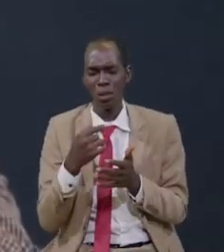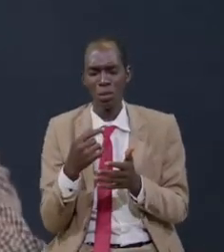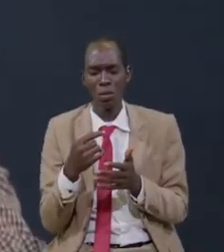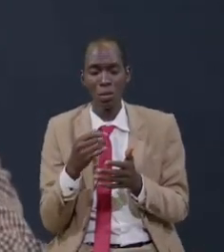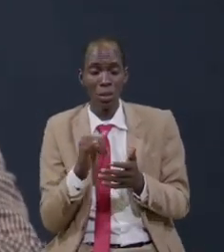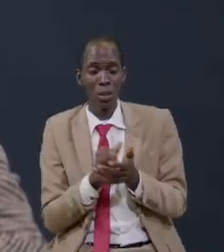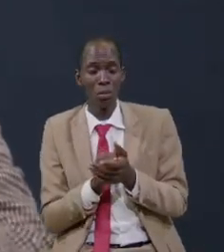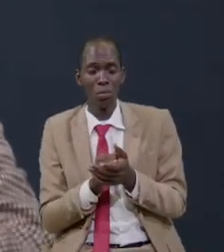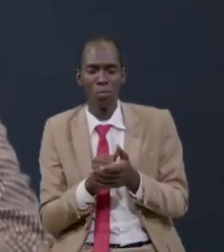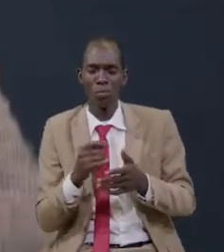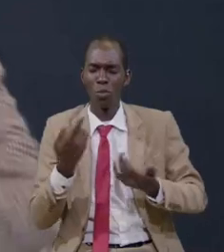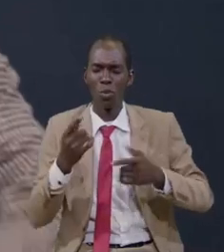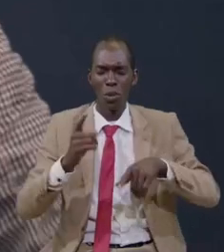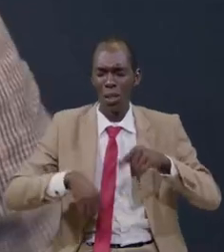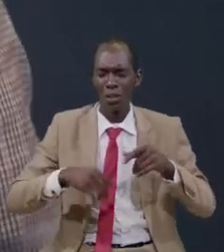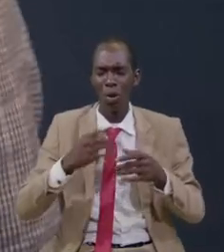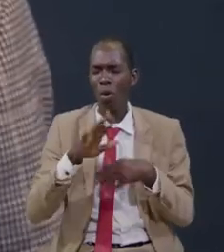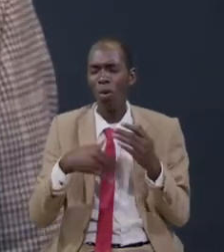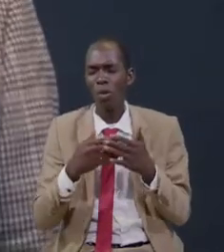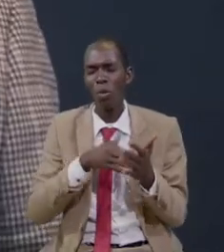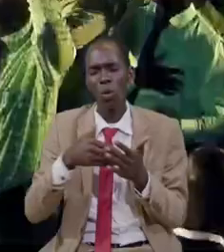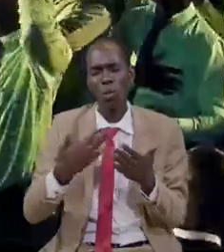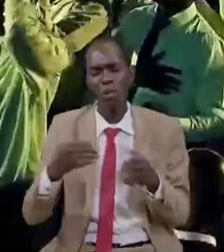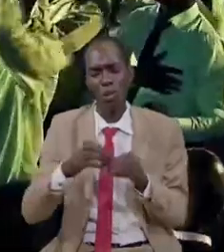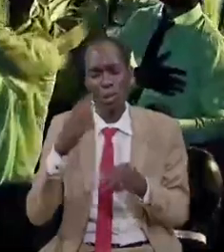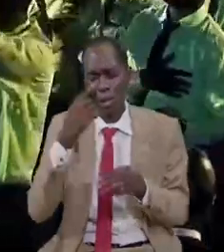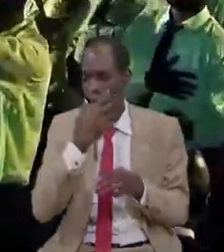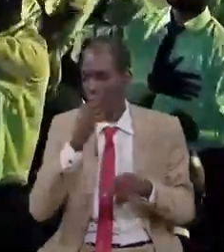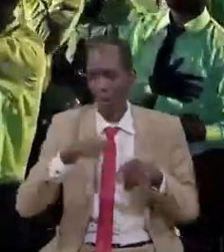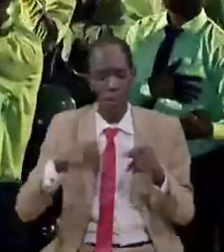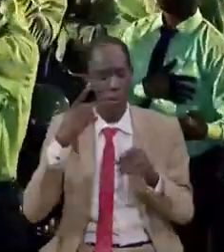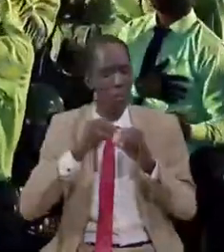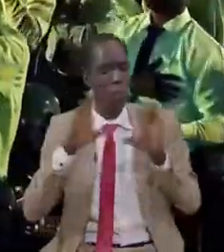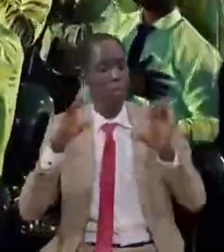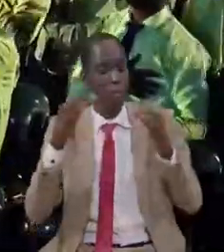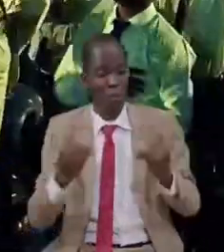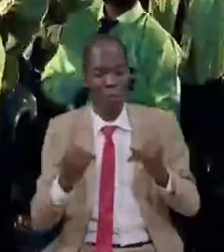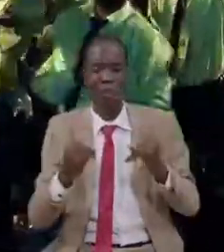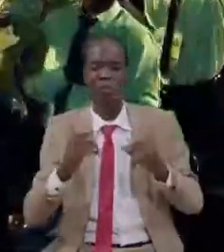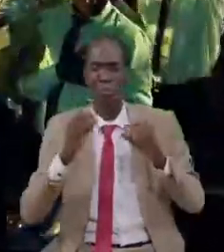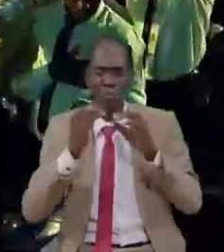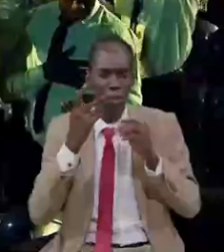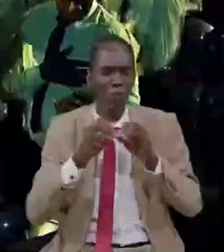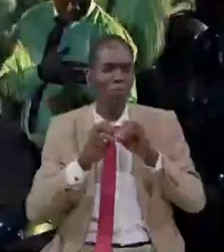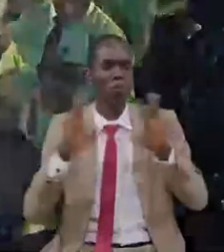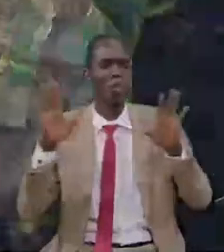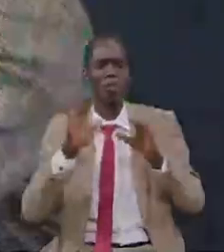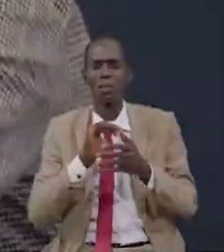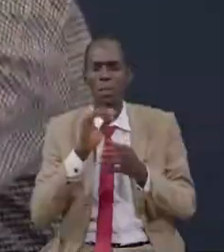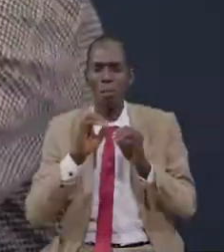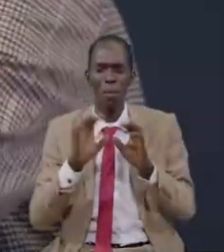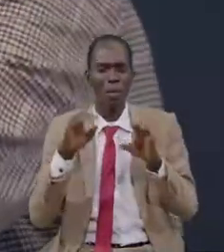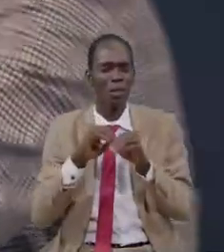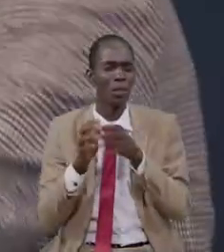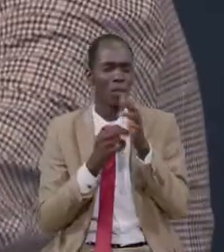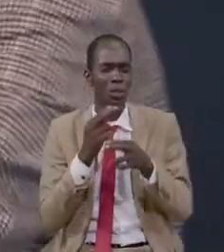maintenant, vois clairement et clairement au nom de Jésus. Les sourds et les muets, je prie